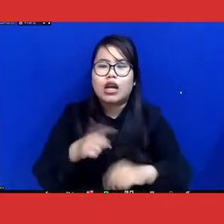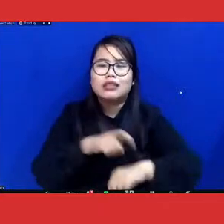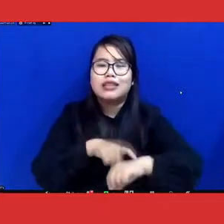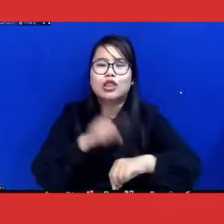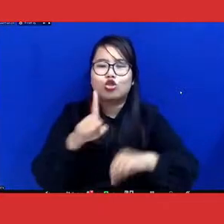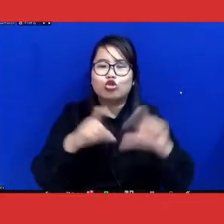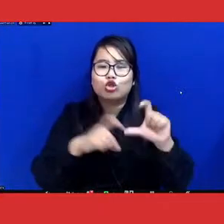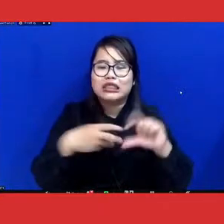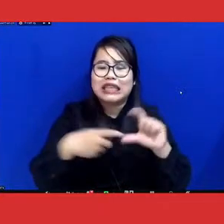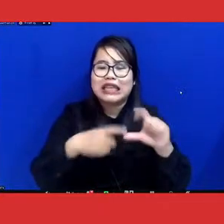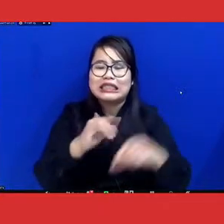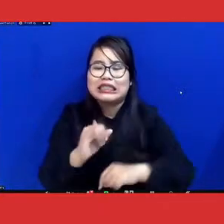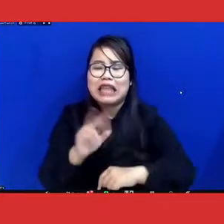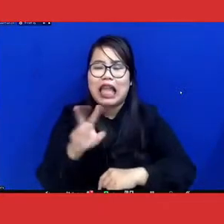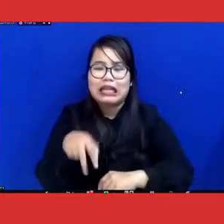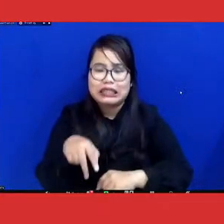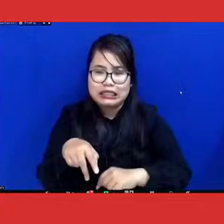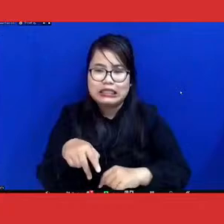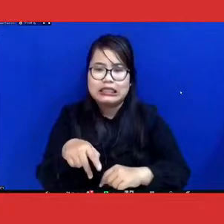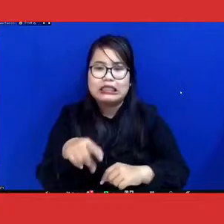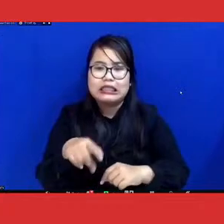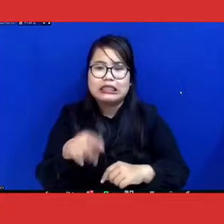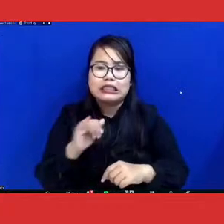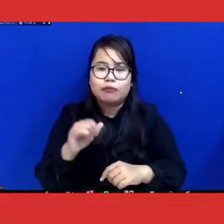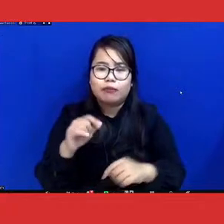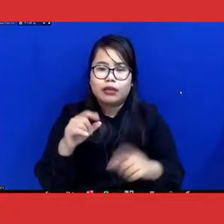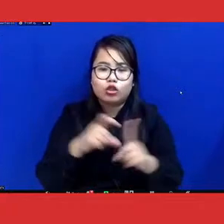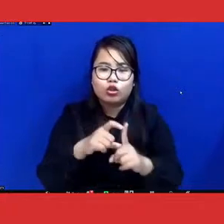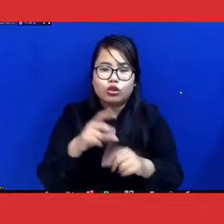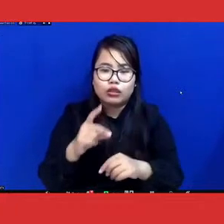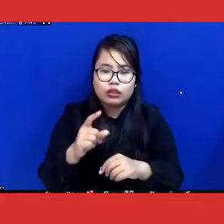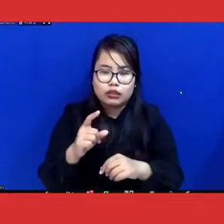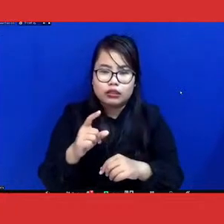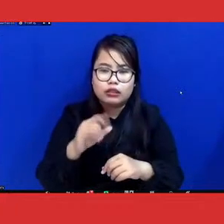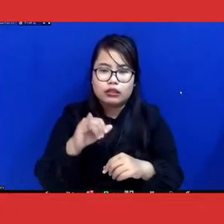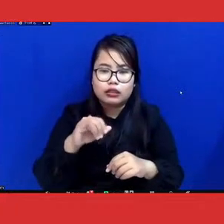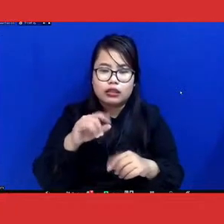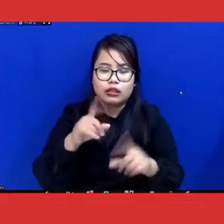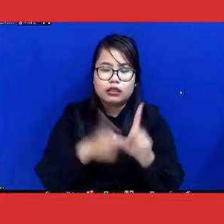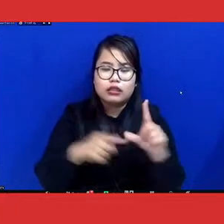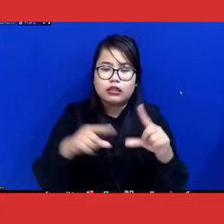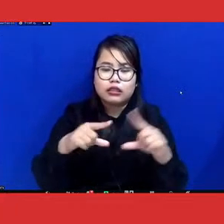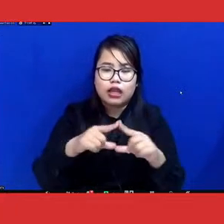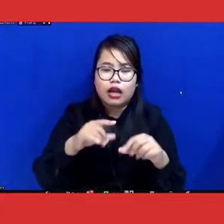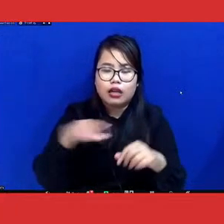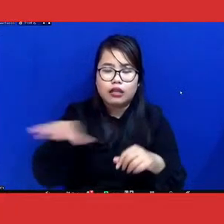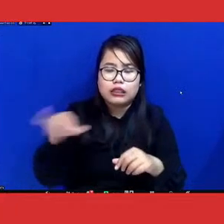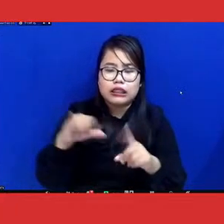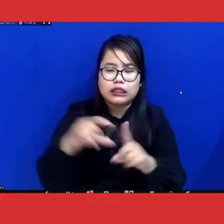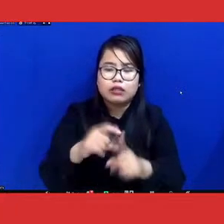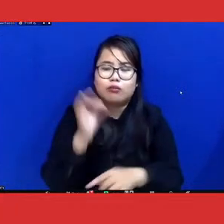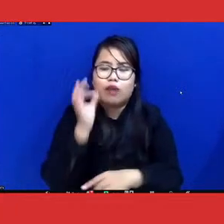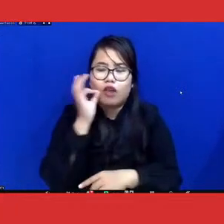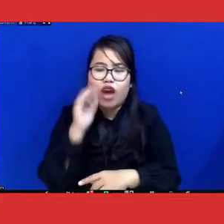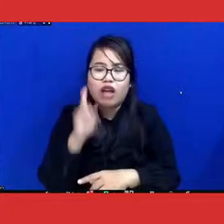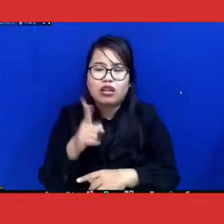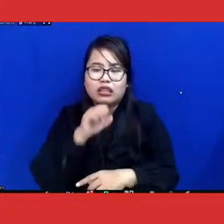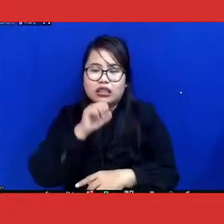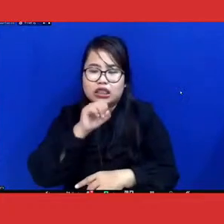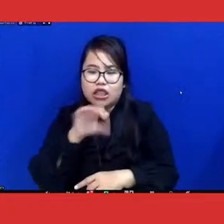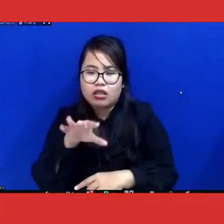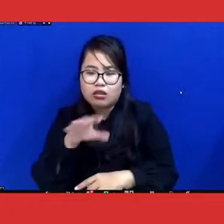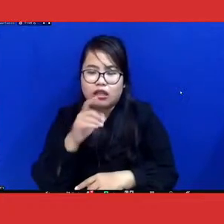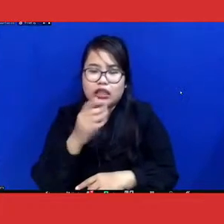akan dilit oleh Dr. Sivia Yazid. Jadi mohon maaf untuk pertanyaan yang belum terjawab, mohon nanti